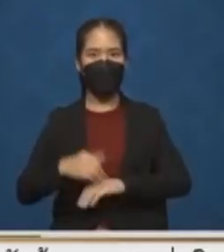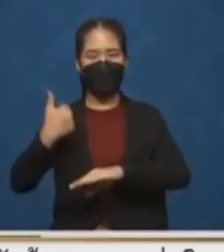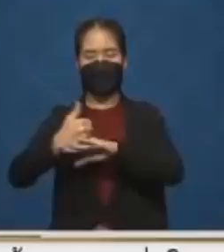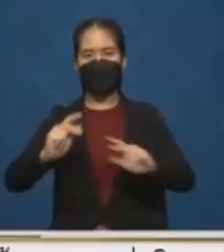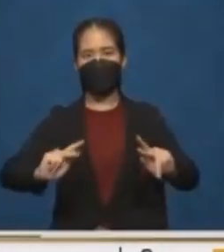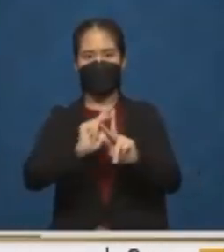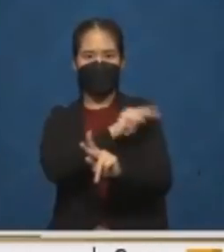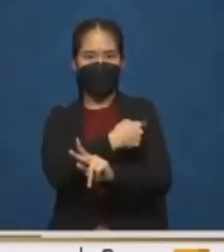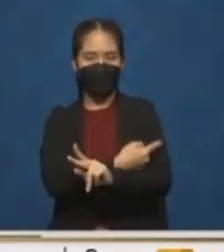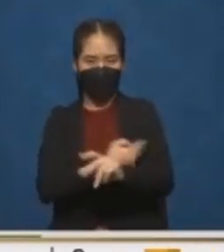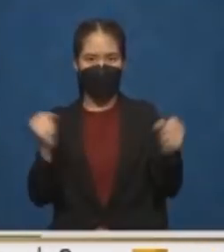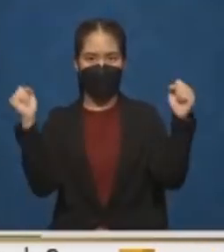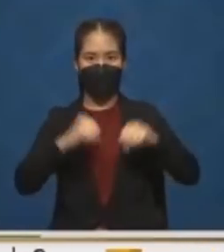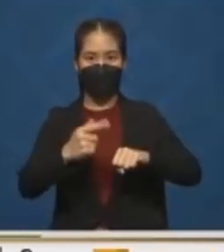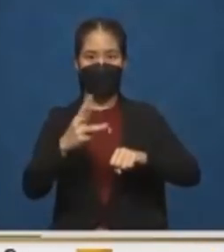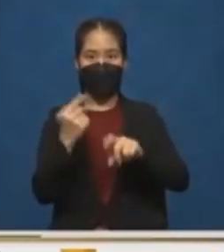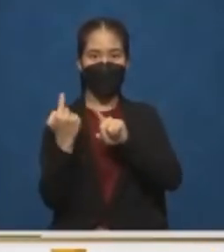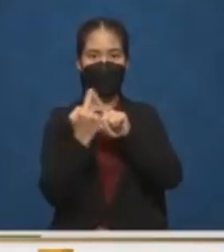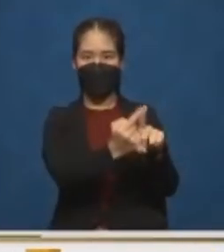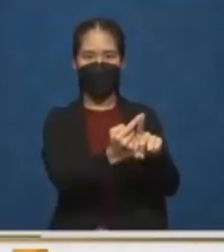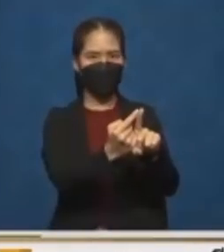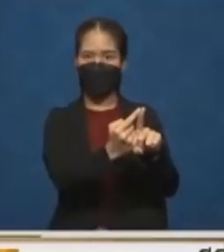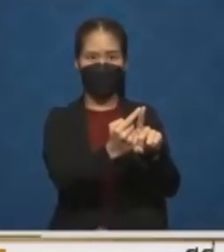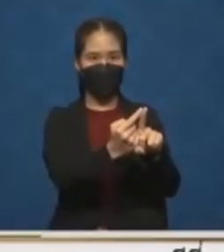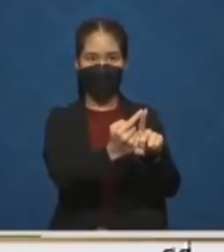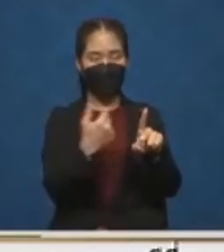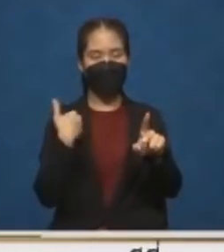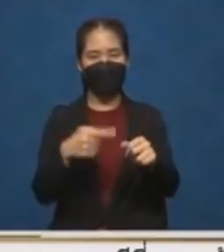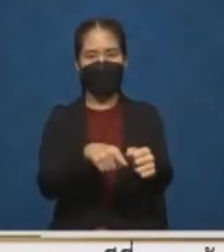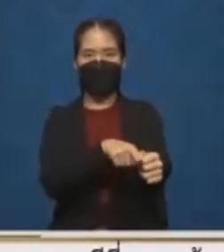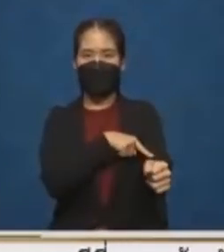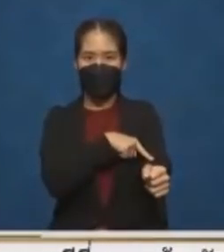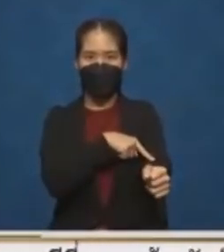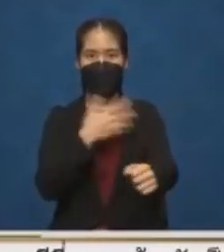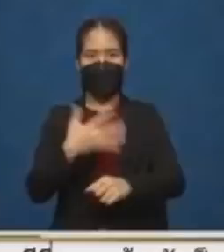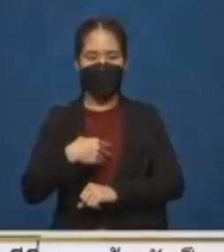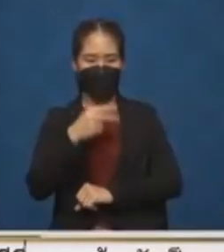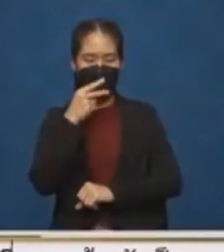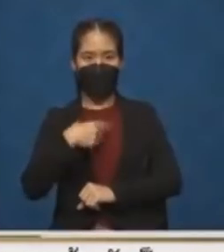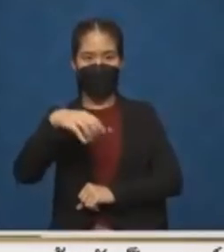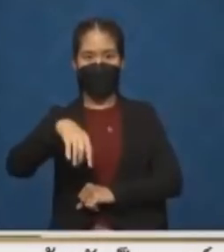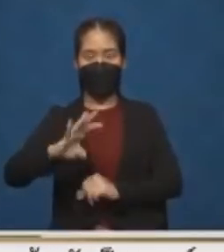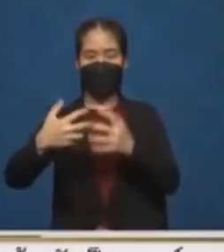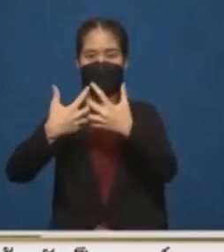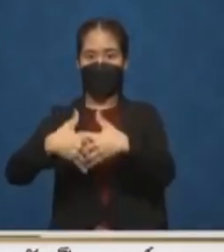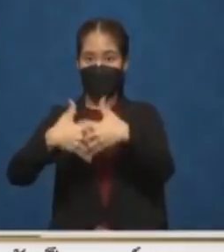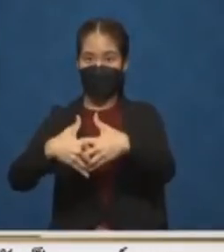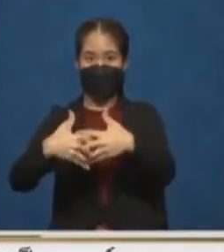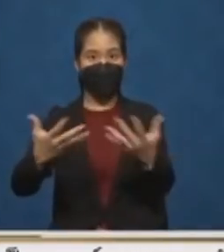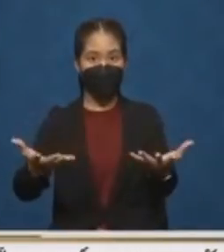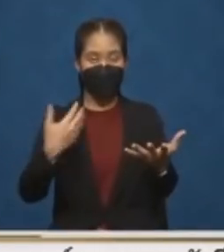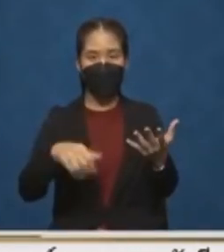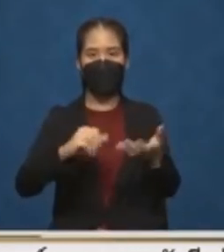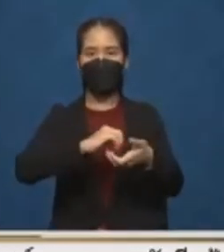ตามมะตคอรมอได้เกิดความลาช้าไม่สามารถเอาผิดกบบริษทผู้ผลิได้ ในส